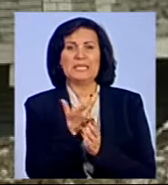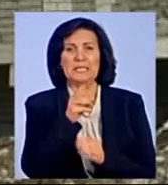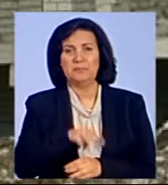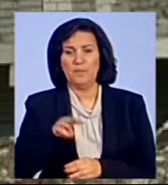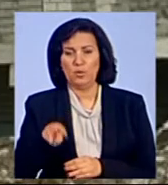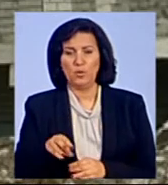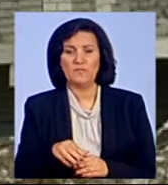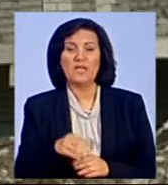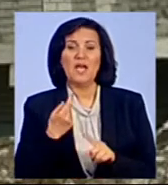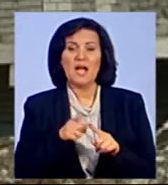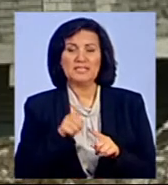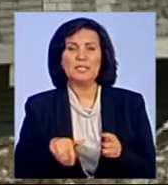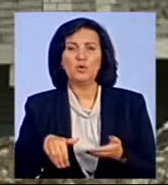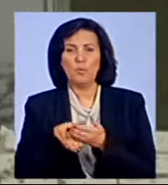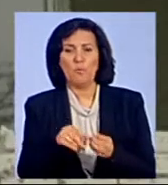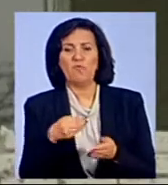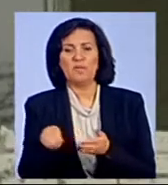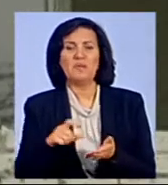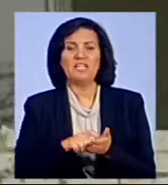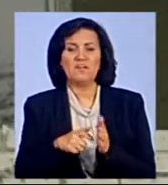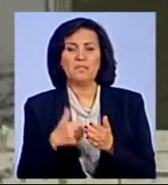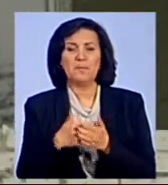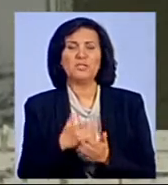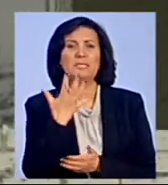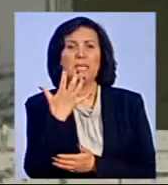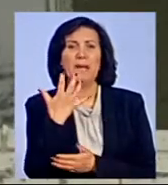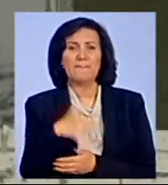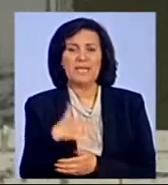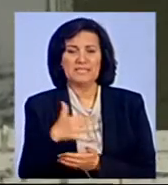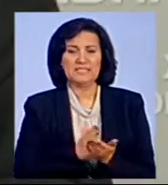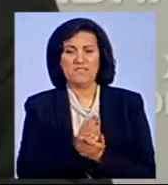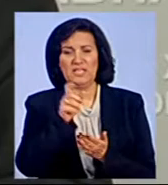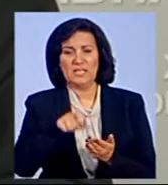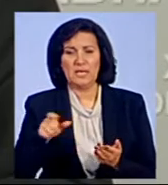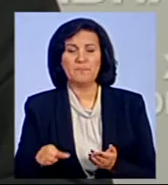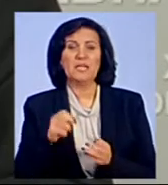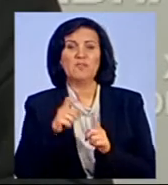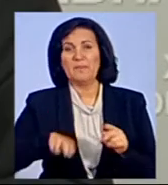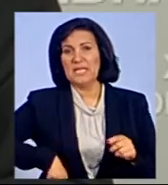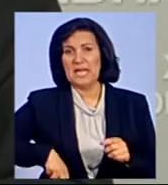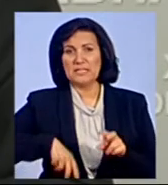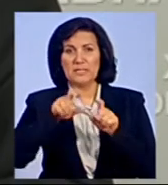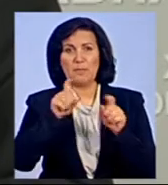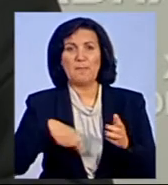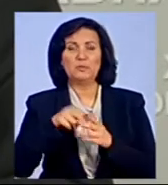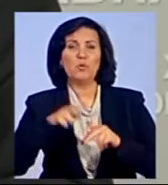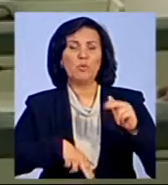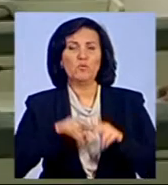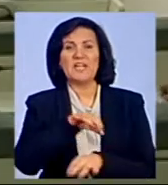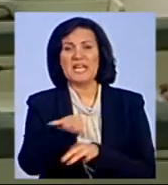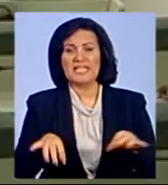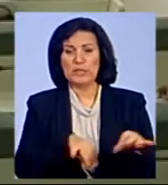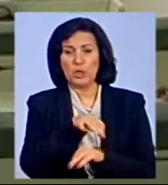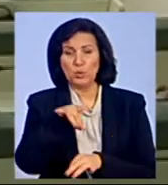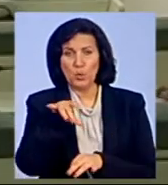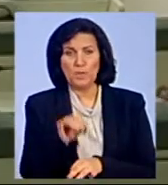каже Юрій Корсунов. А це допомога у придбанні квартир майже для 5 десятків ветеранів. За словами директора департаменту містобудування та архітектури